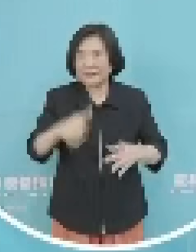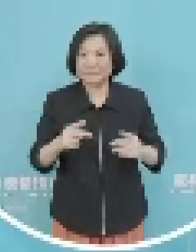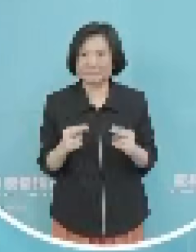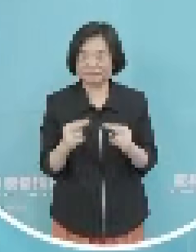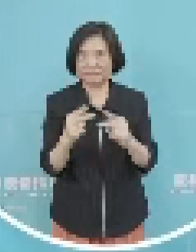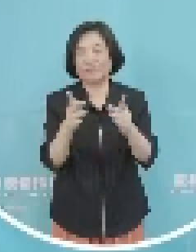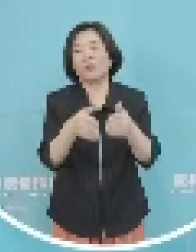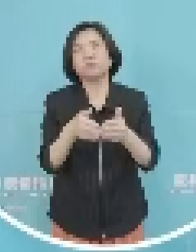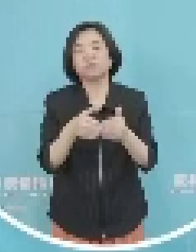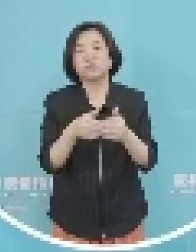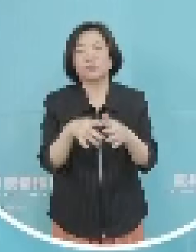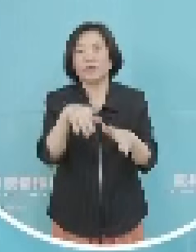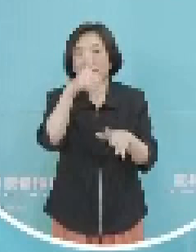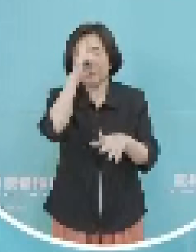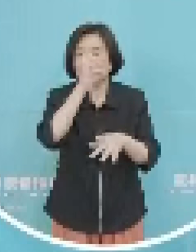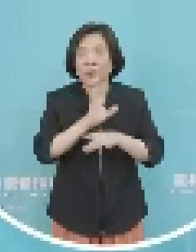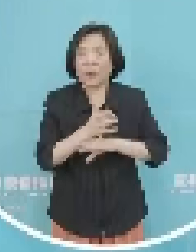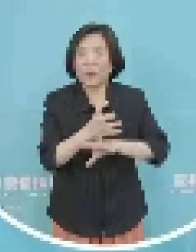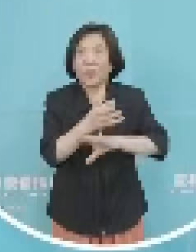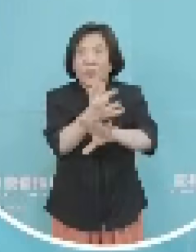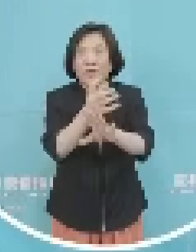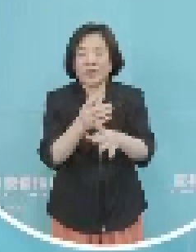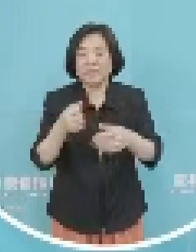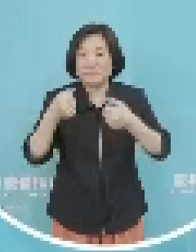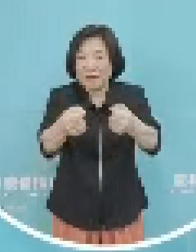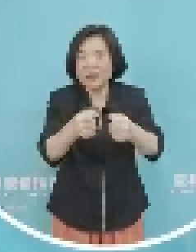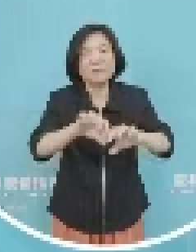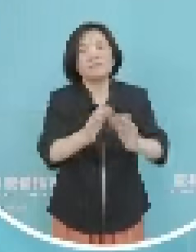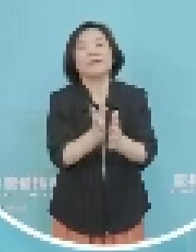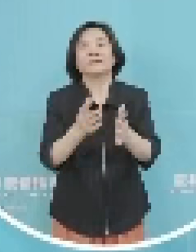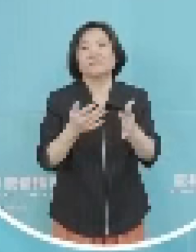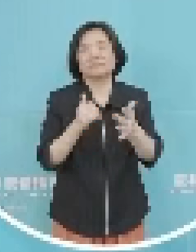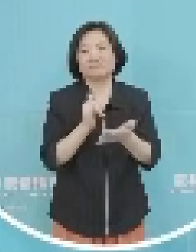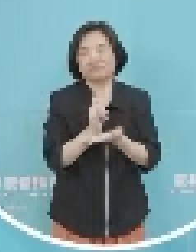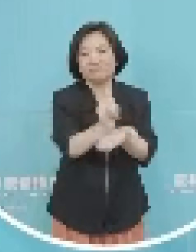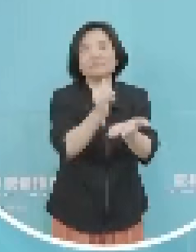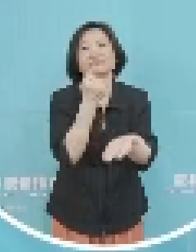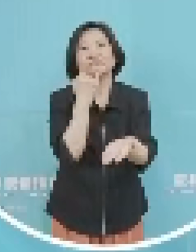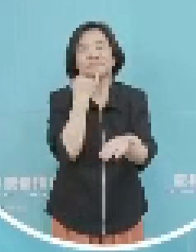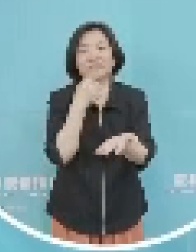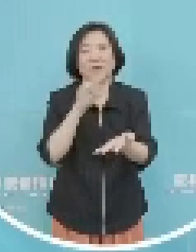让这个救护车可以一次就到位，啊，让这个运送也更快。